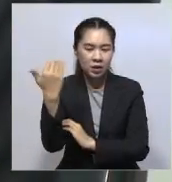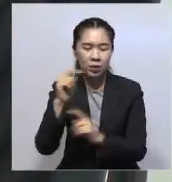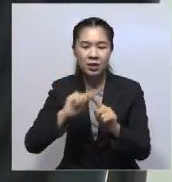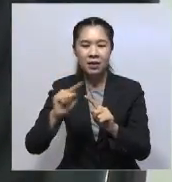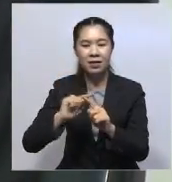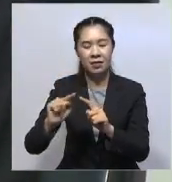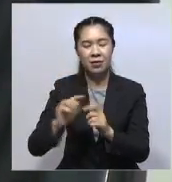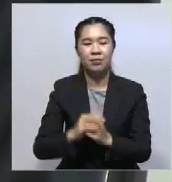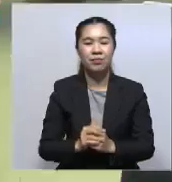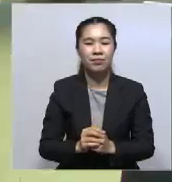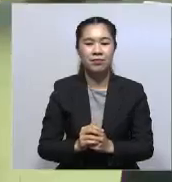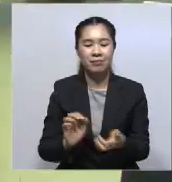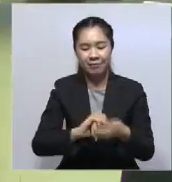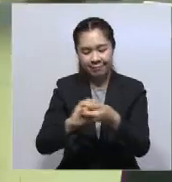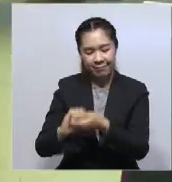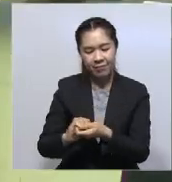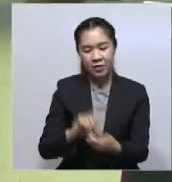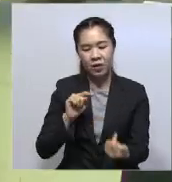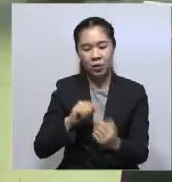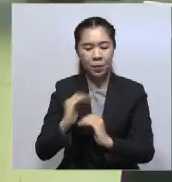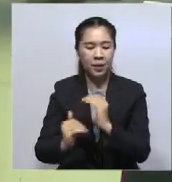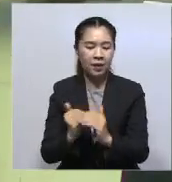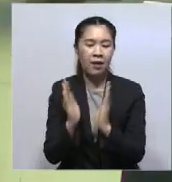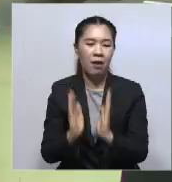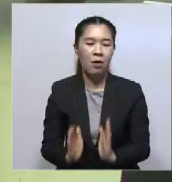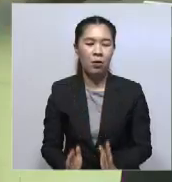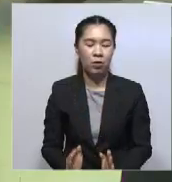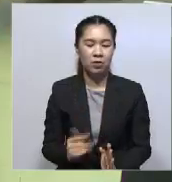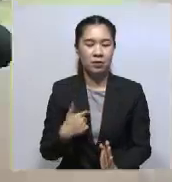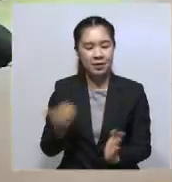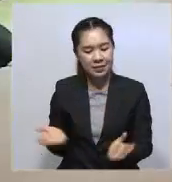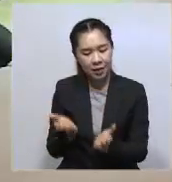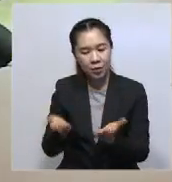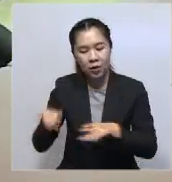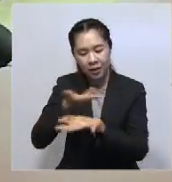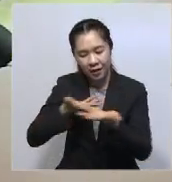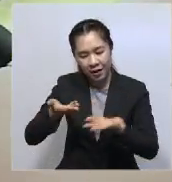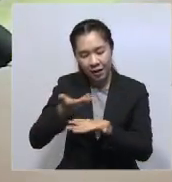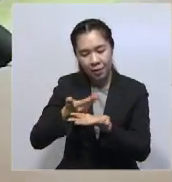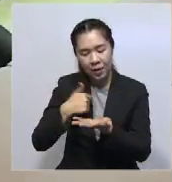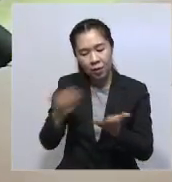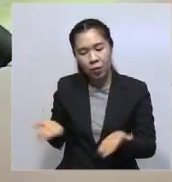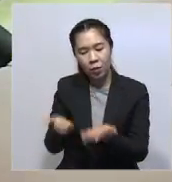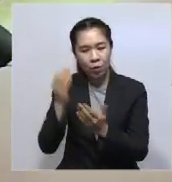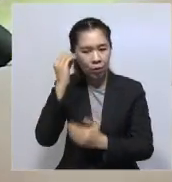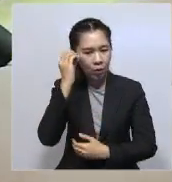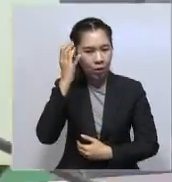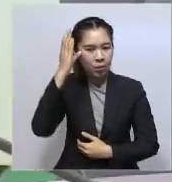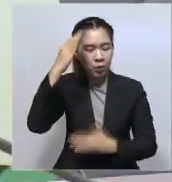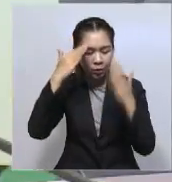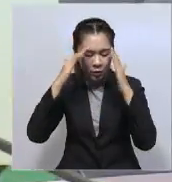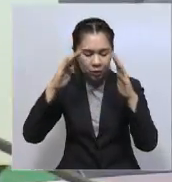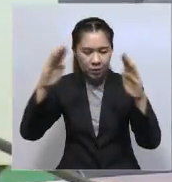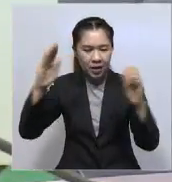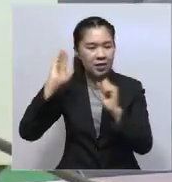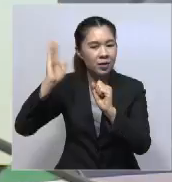ชาสัมพันธ์พร้อมสร้างความร่วมมือด้านการพัฒนาบุคลากรโดยสนับสนุนแลกเปลี่ยนและเสริมสร้างองค์ความรู้ประสบการณ์ด้าน